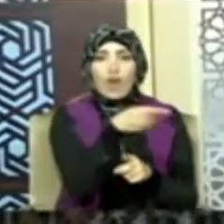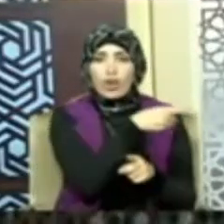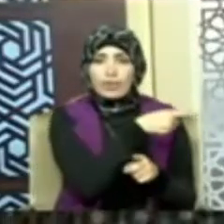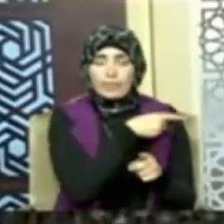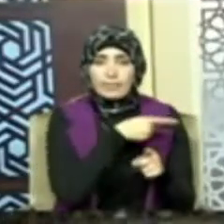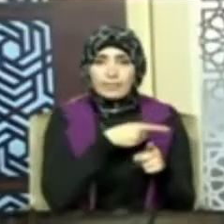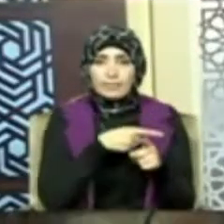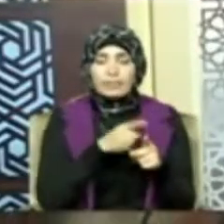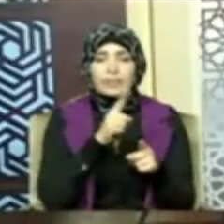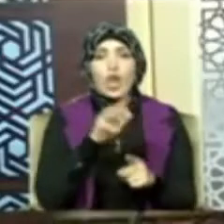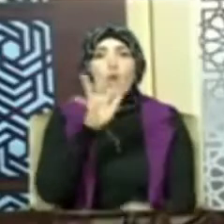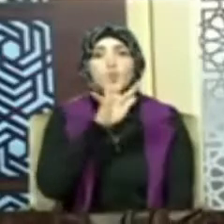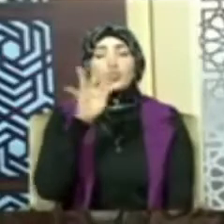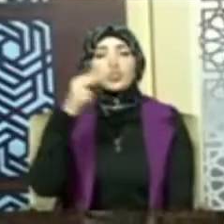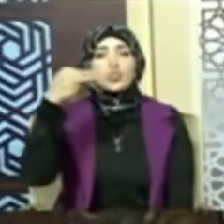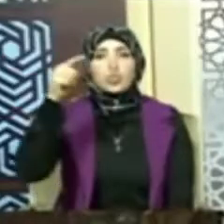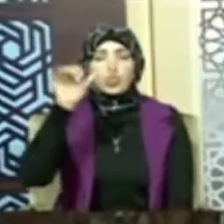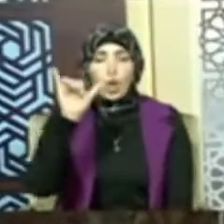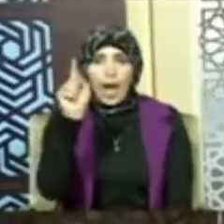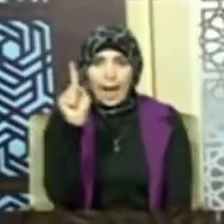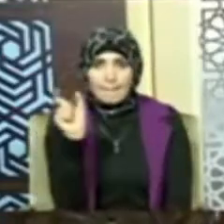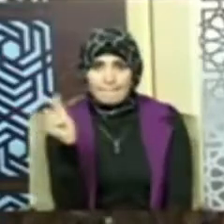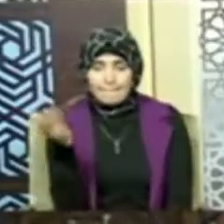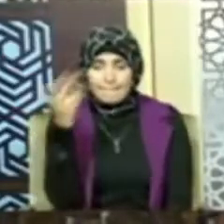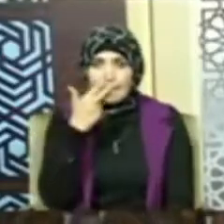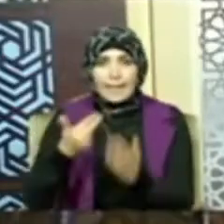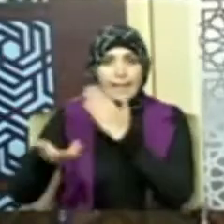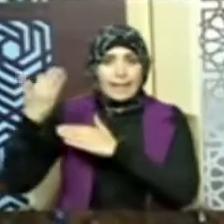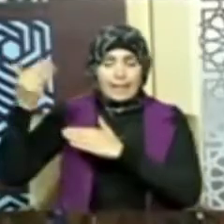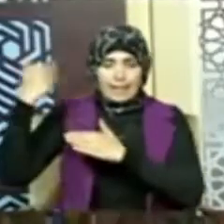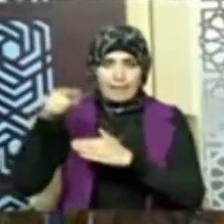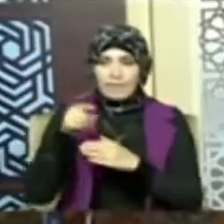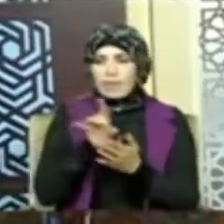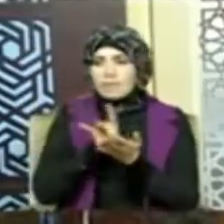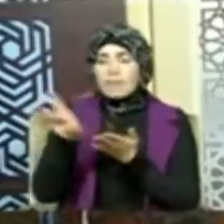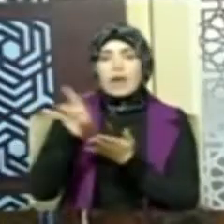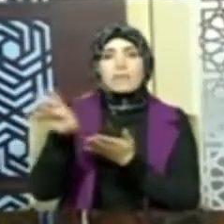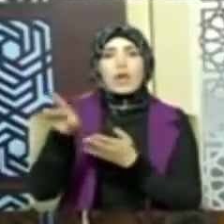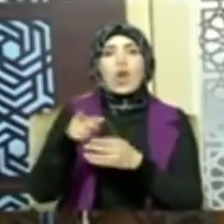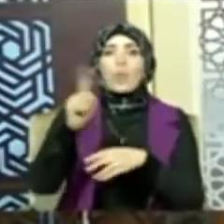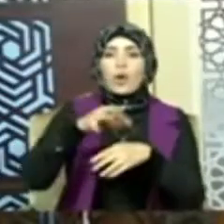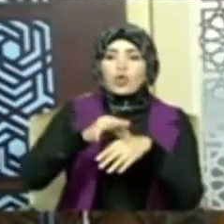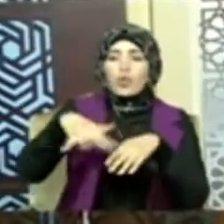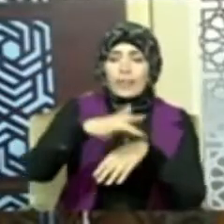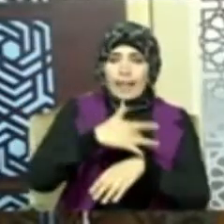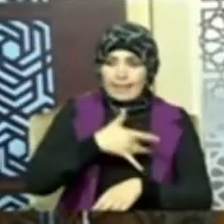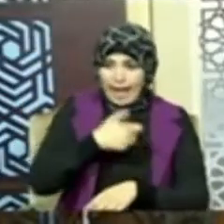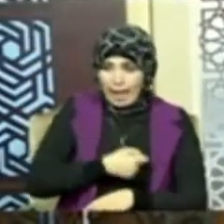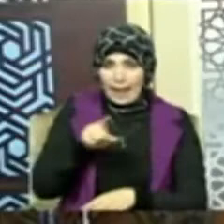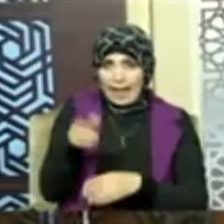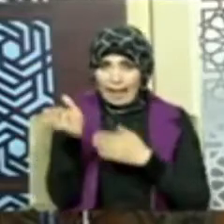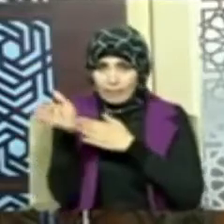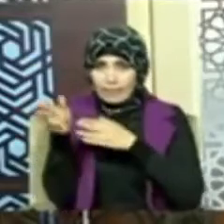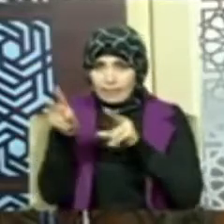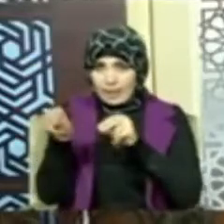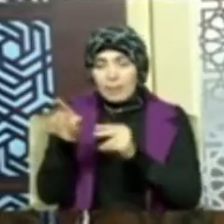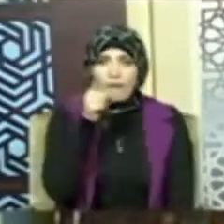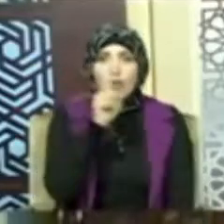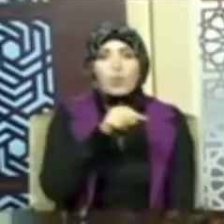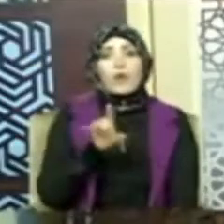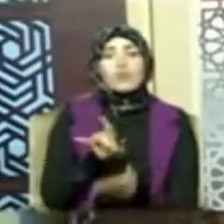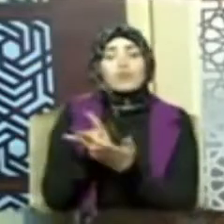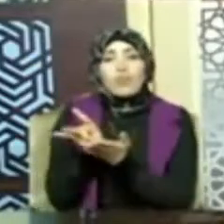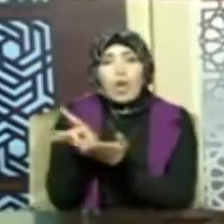لنخرجنك يا شعيب والذين آمنوا معك من قريتنا. هنا إذ أخرجه الذين